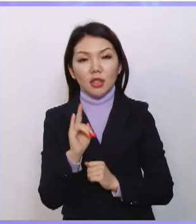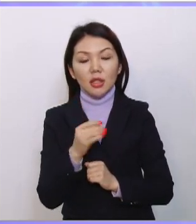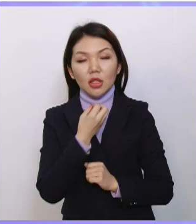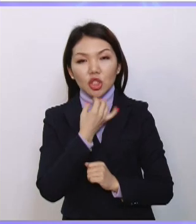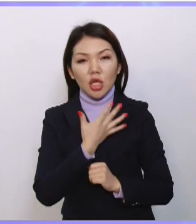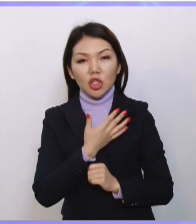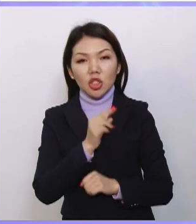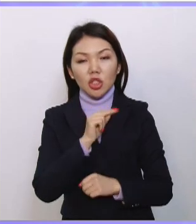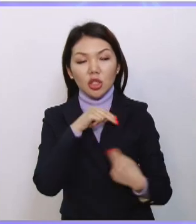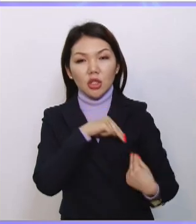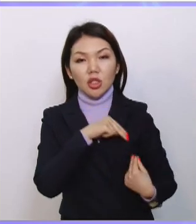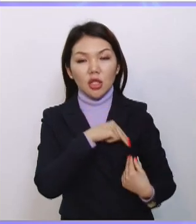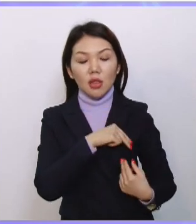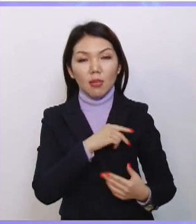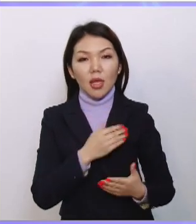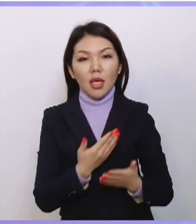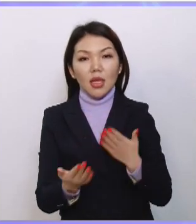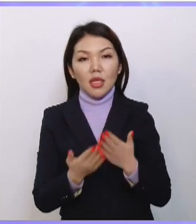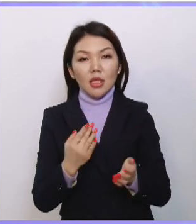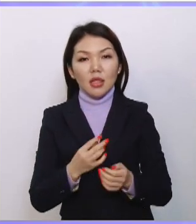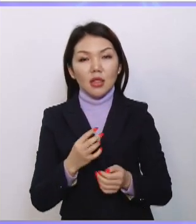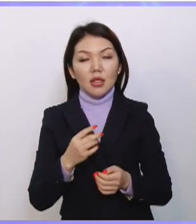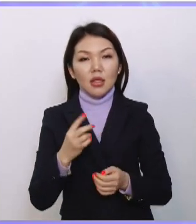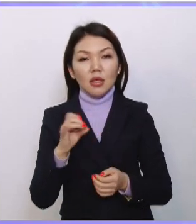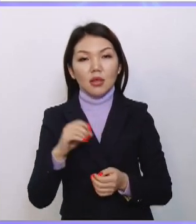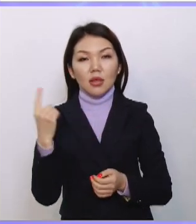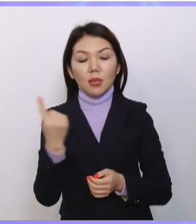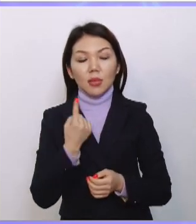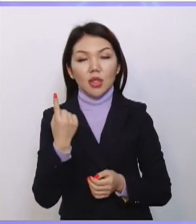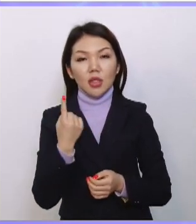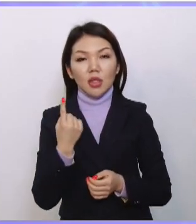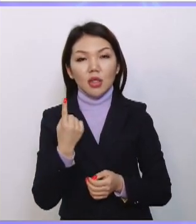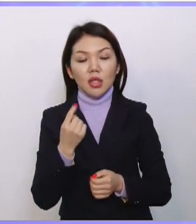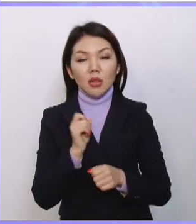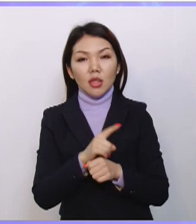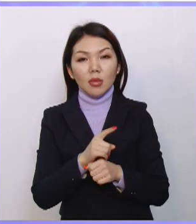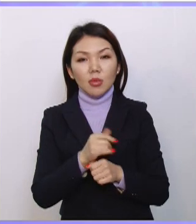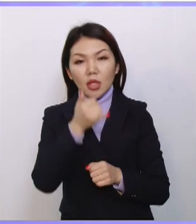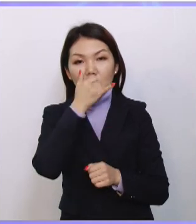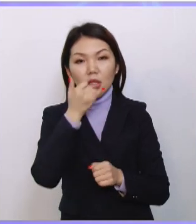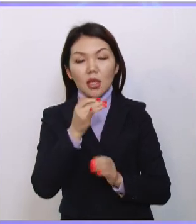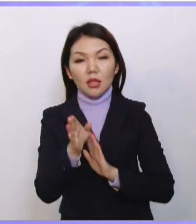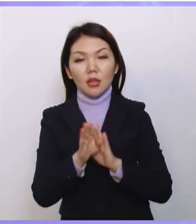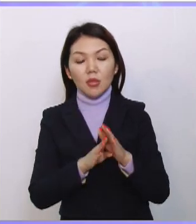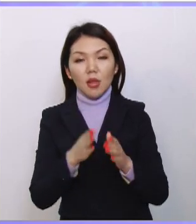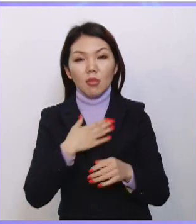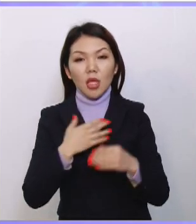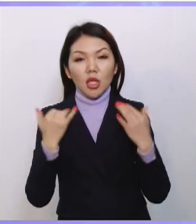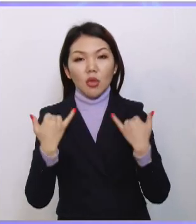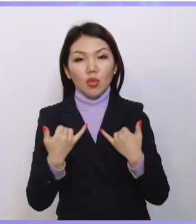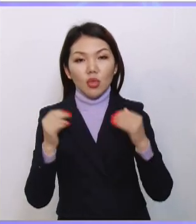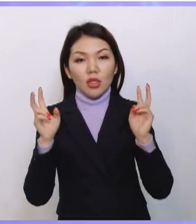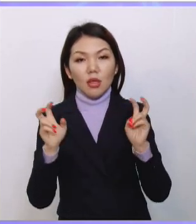Эгерде бир дагы тапшырманы аткара албай койсоңор, анда мен бүгүн теманы түшүнбөдүм деп айтып бергиле.